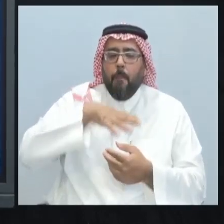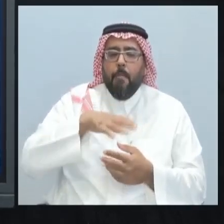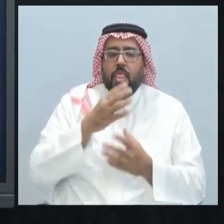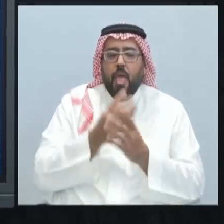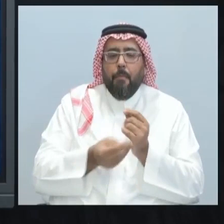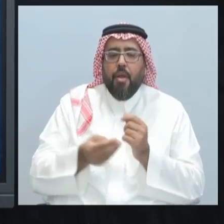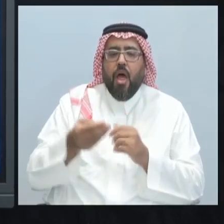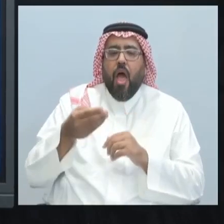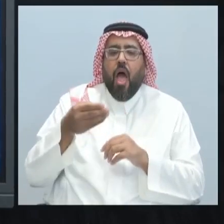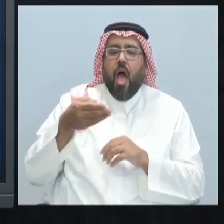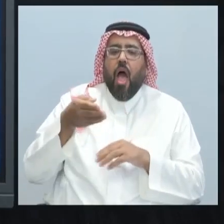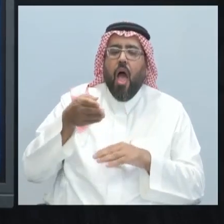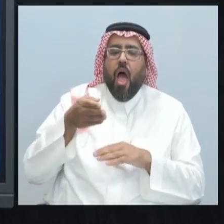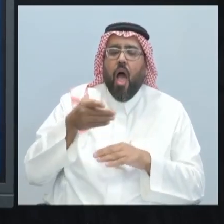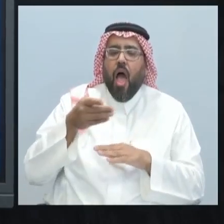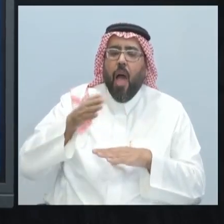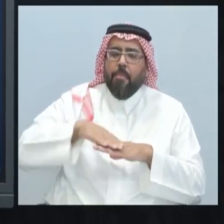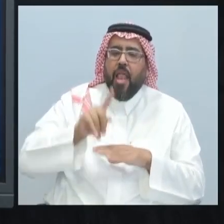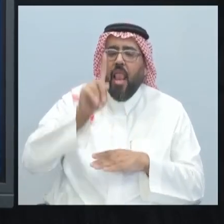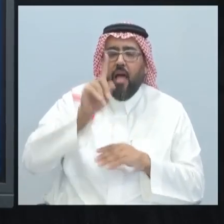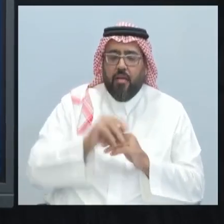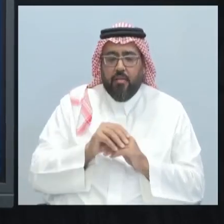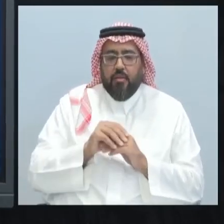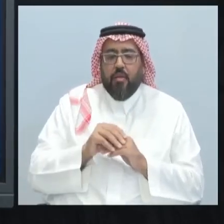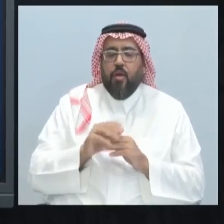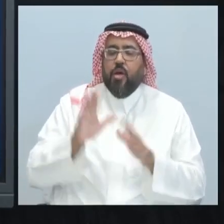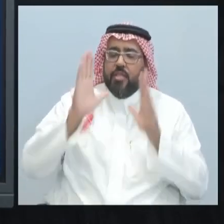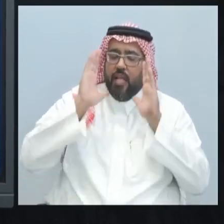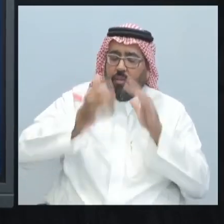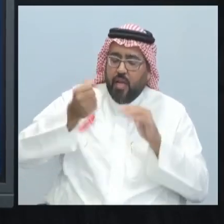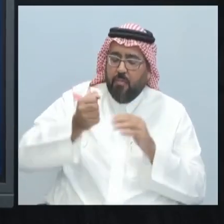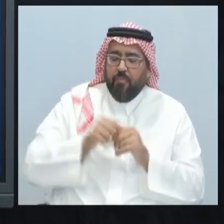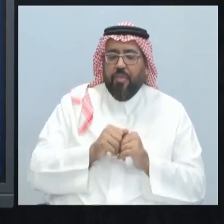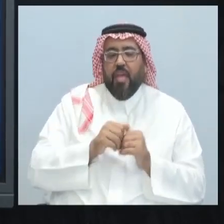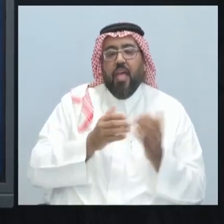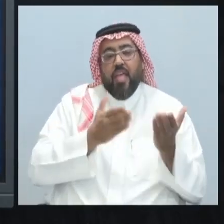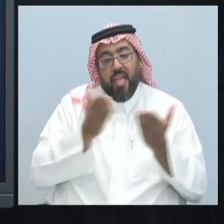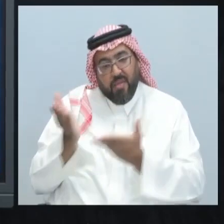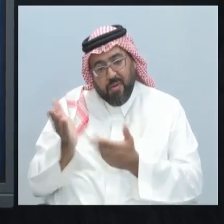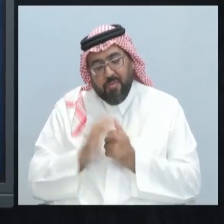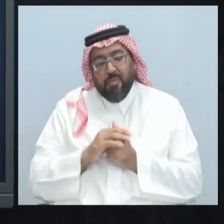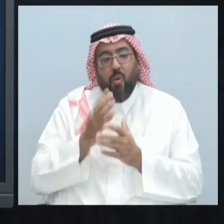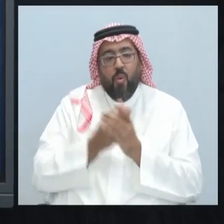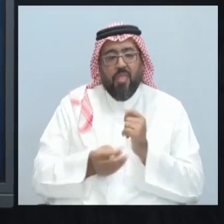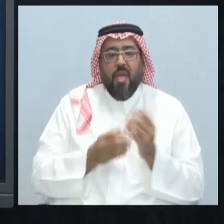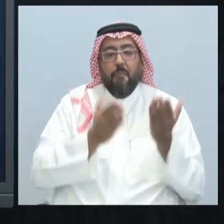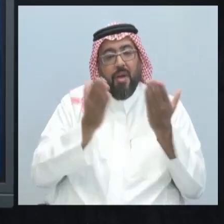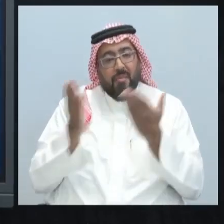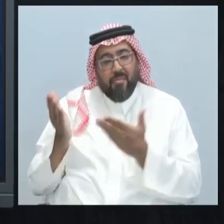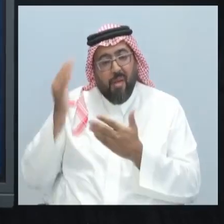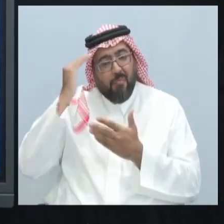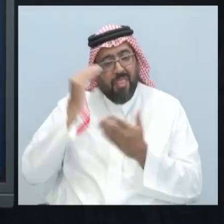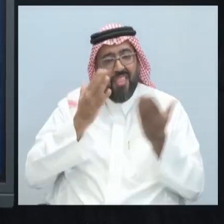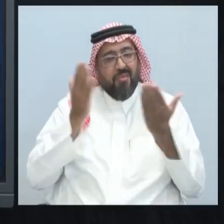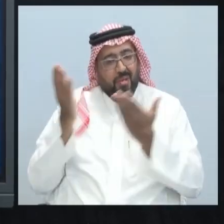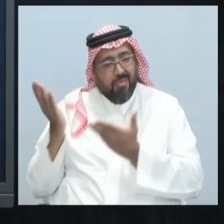اله وصحبه افضل الصلاه واتم التسليم ثم اما بعد مرحبا بك ابني ومرحبا بك ابنتي